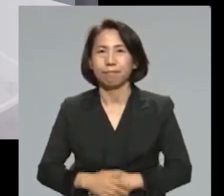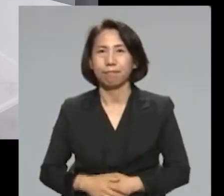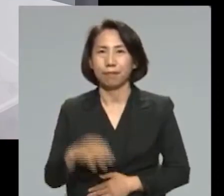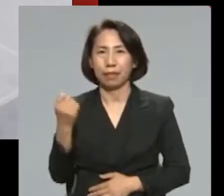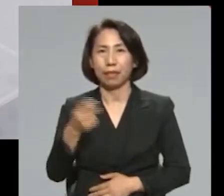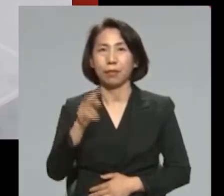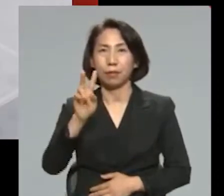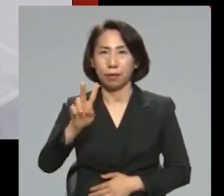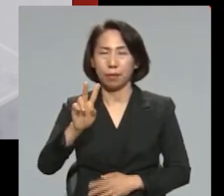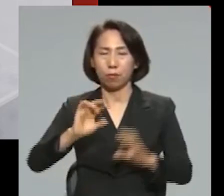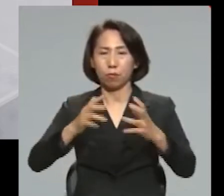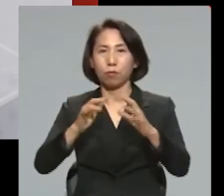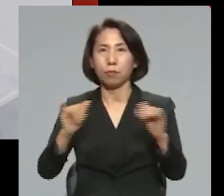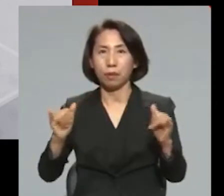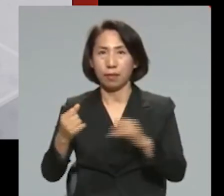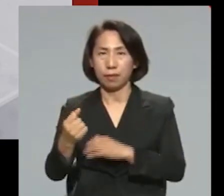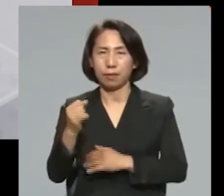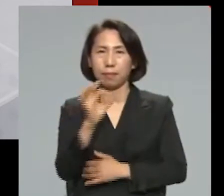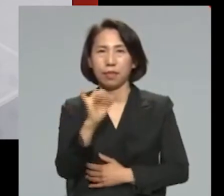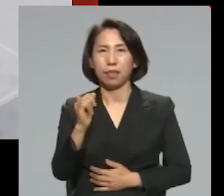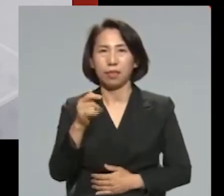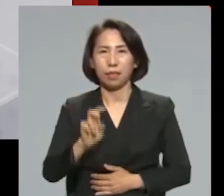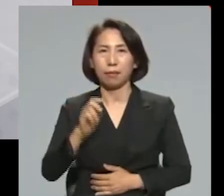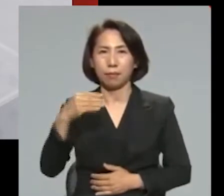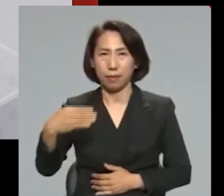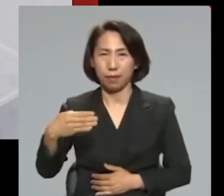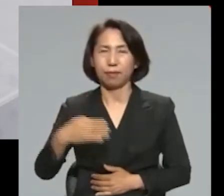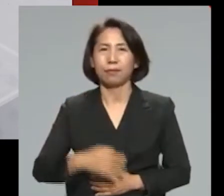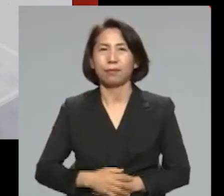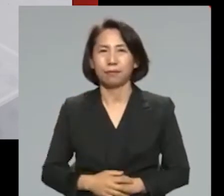기호 2번 국민의힘 이남철 후보.